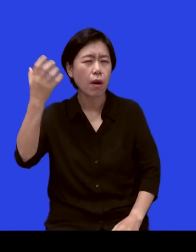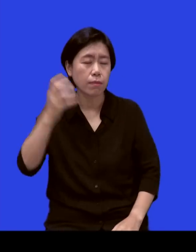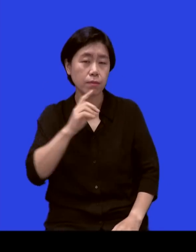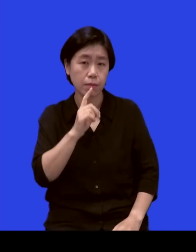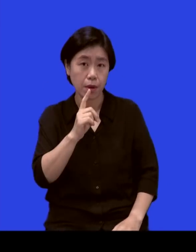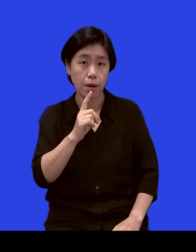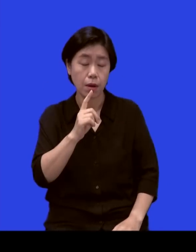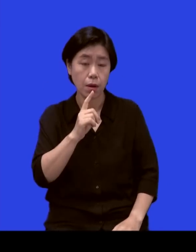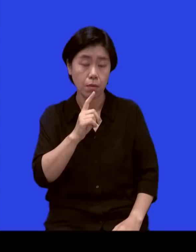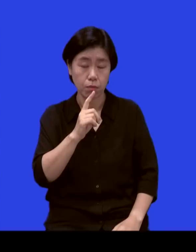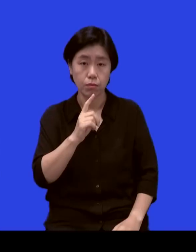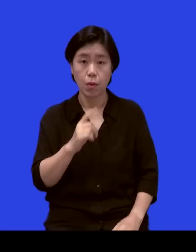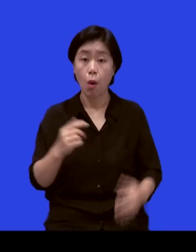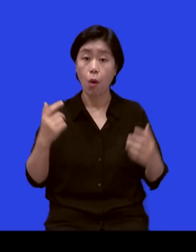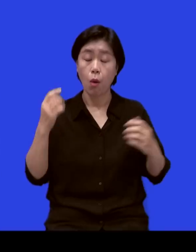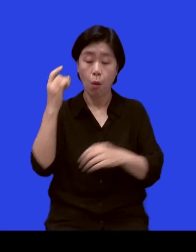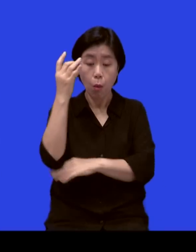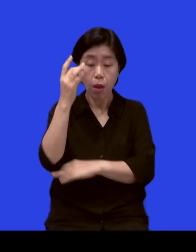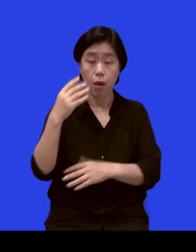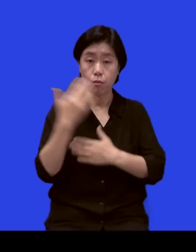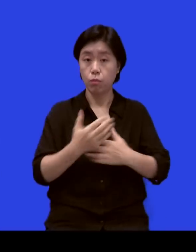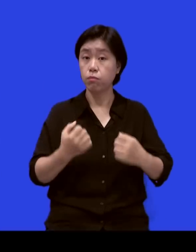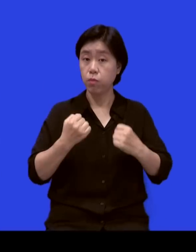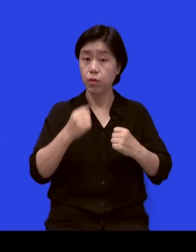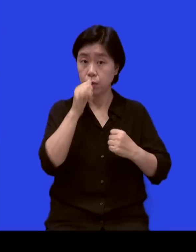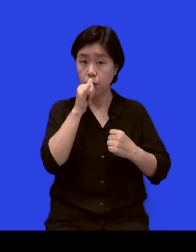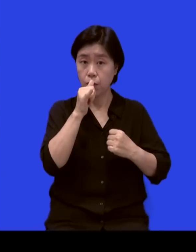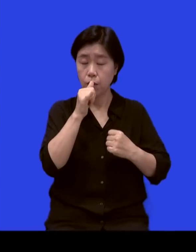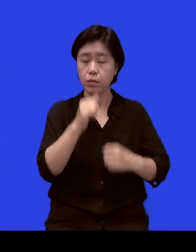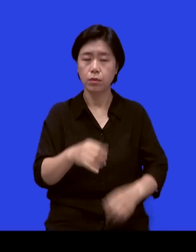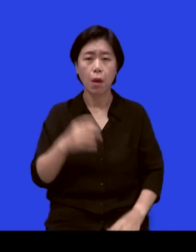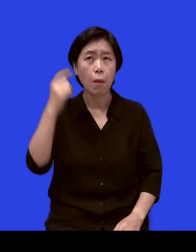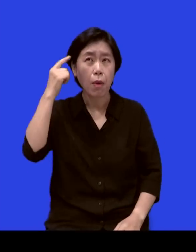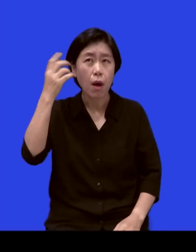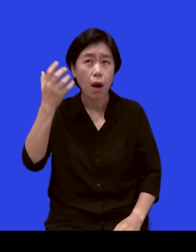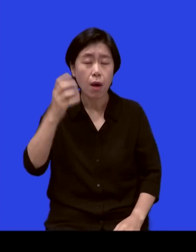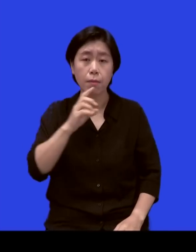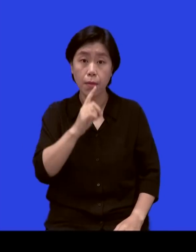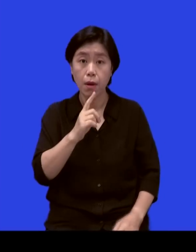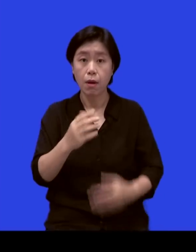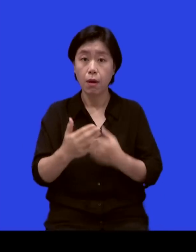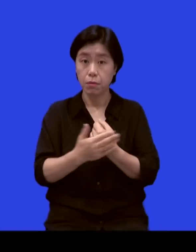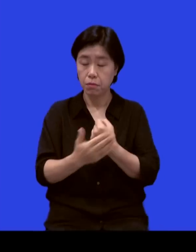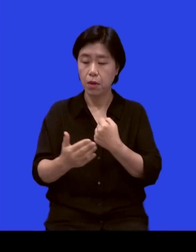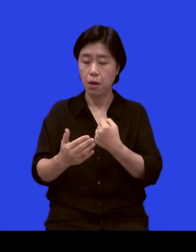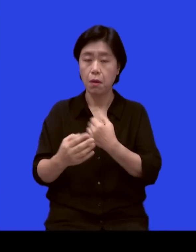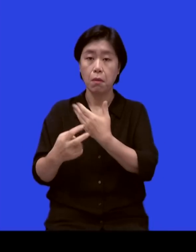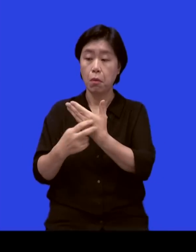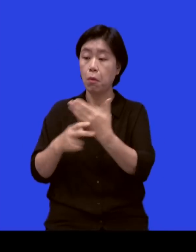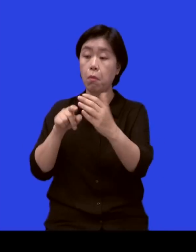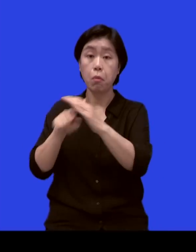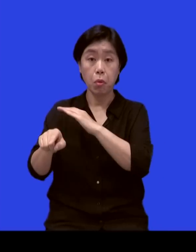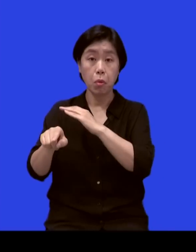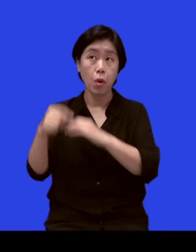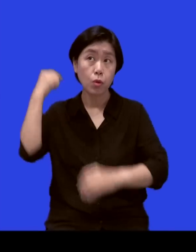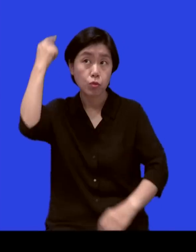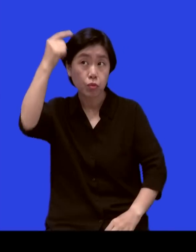검진을 받는 도중에 대뇌동맥의 그 꽈리라고 하나요? 네. 이렇게 살짝 튀어나온. 그것만 그냥